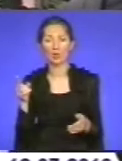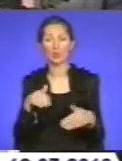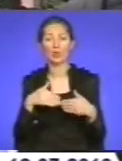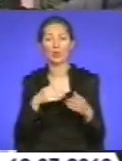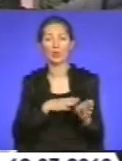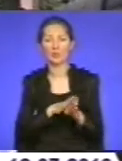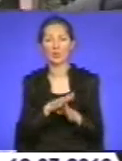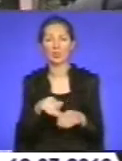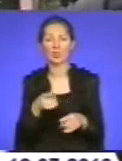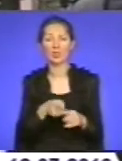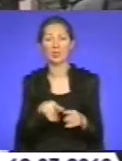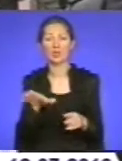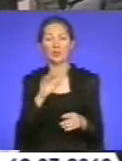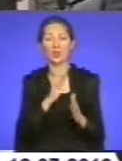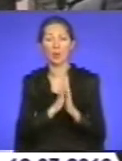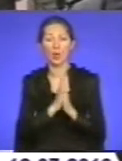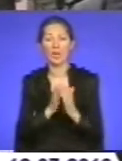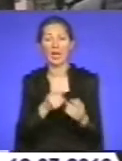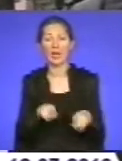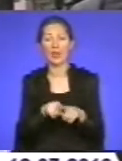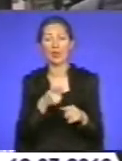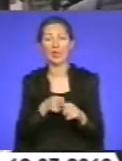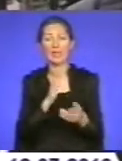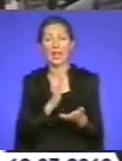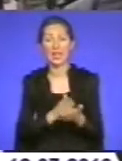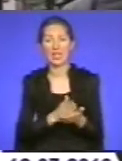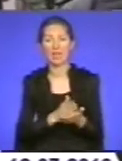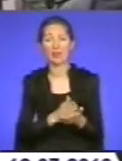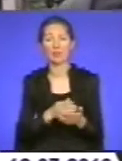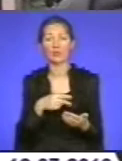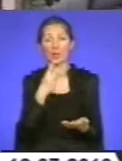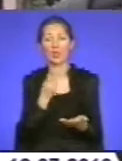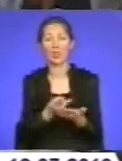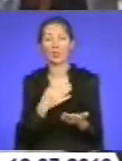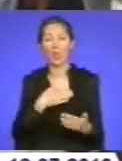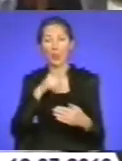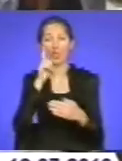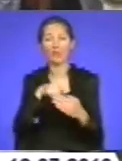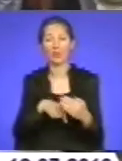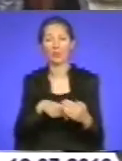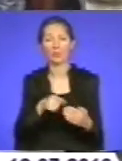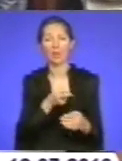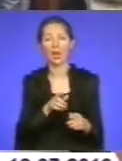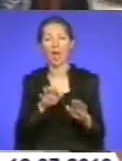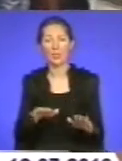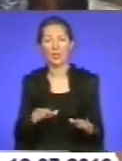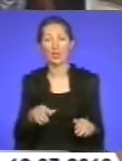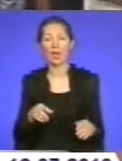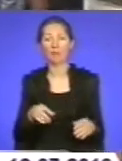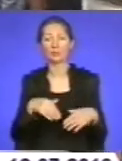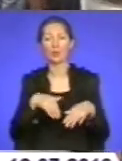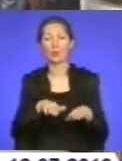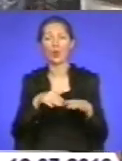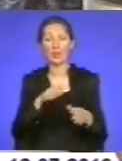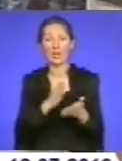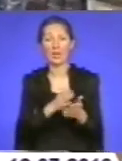звершення тих всіх речей. Ну і також це є демонстрація і моєї віри. Саме місце паломництва означується тим,